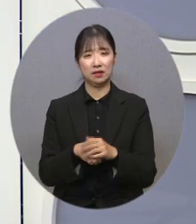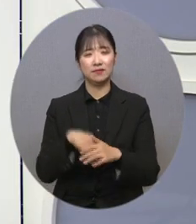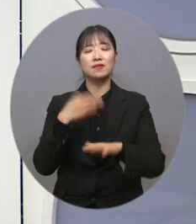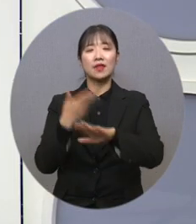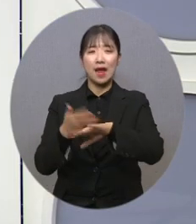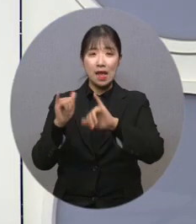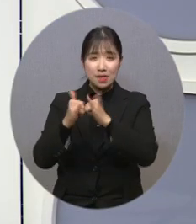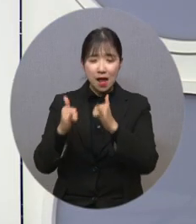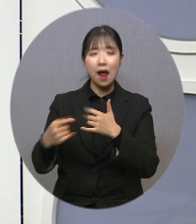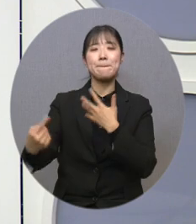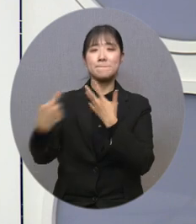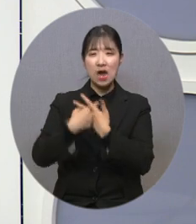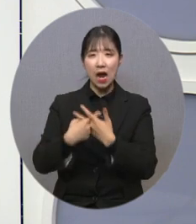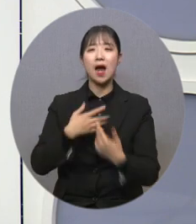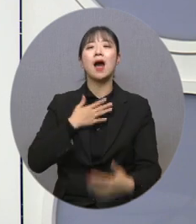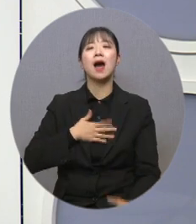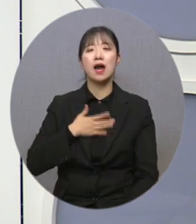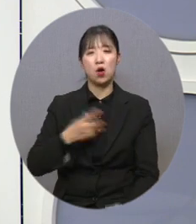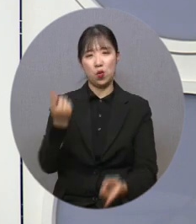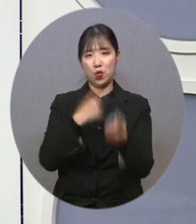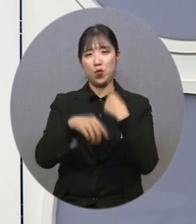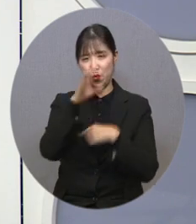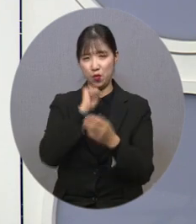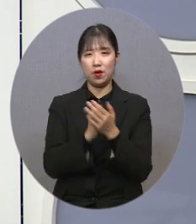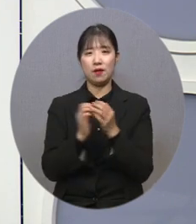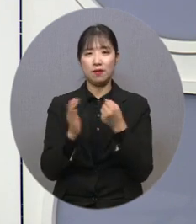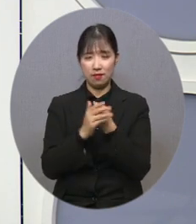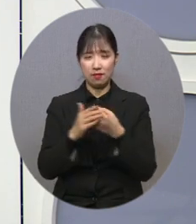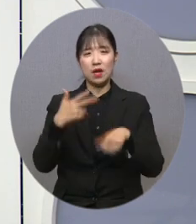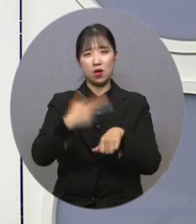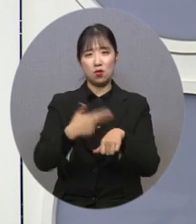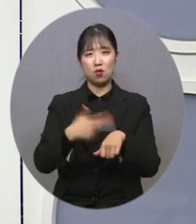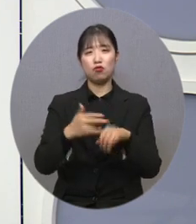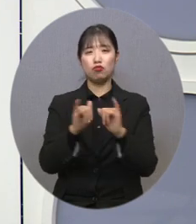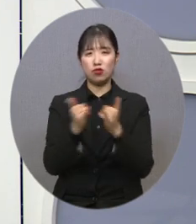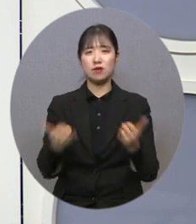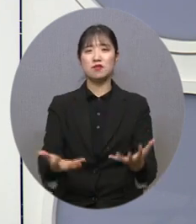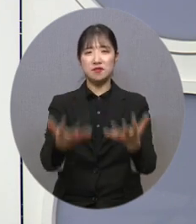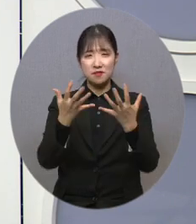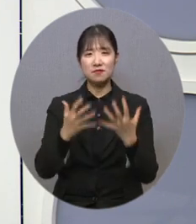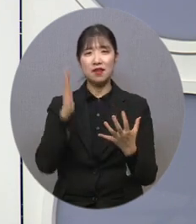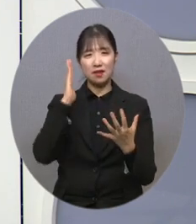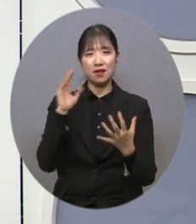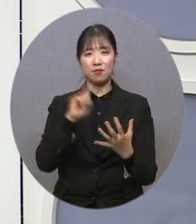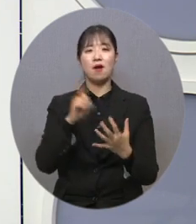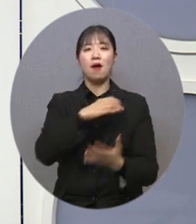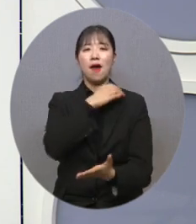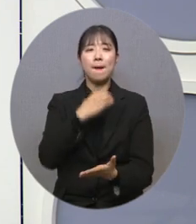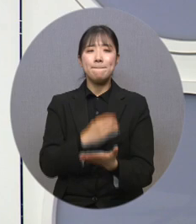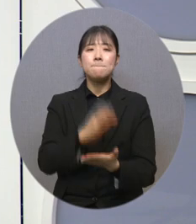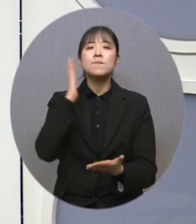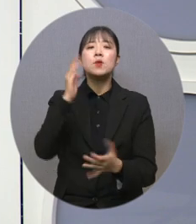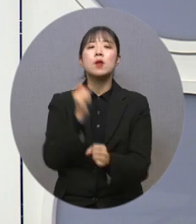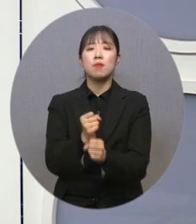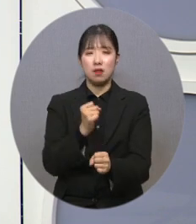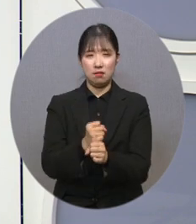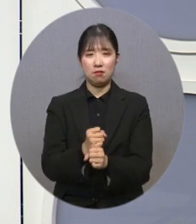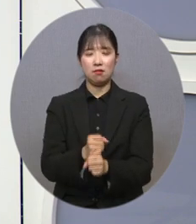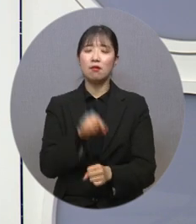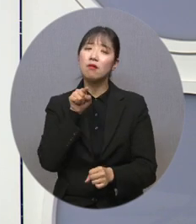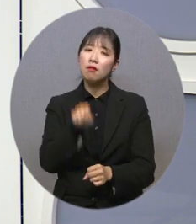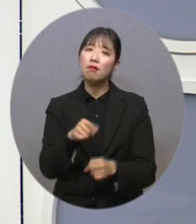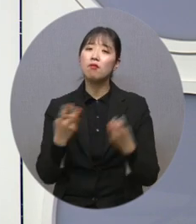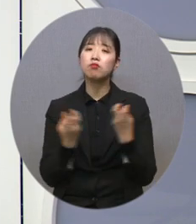사람이 알아줘야 되는 거 아니냐. 그렇지. 그래서 저는 교수님들을 모아놓고 얘기할 때는 항상 감동 스토리를 만들어라. 세상을